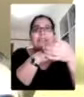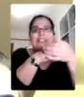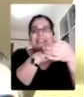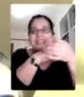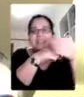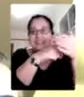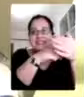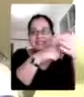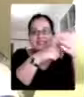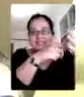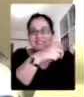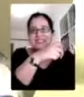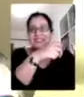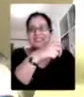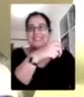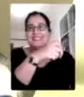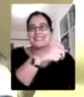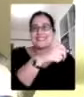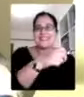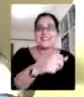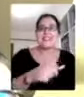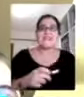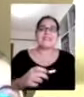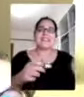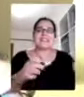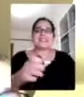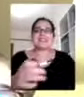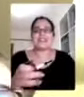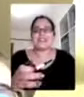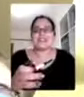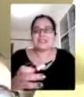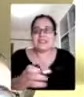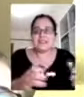Ben bilgisayarcı değilim, yazılımcıyım